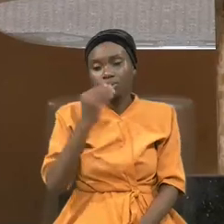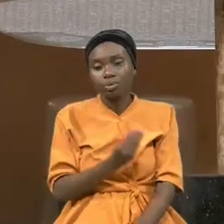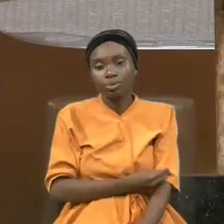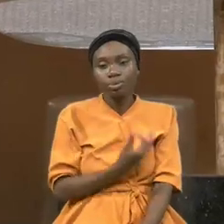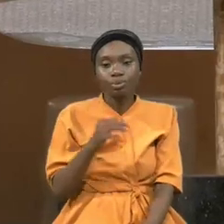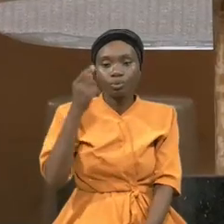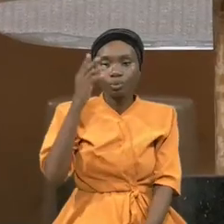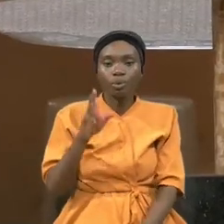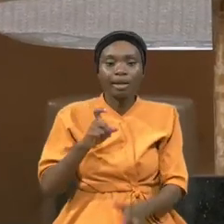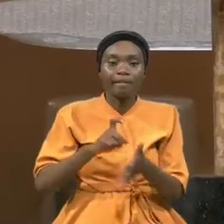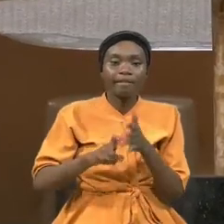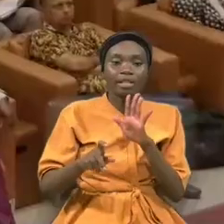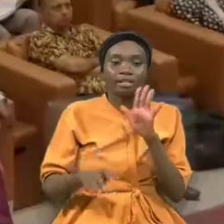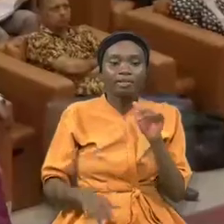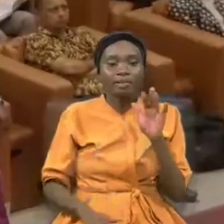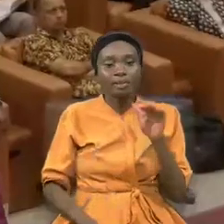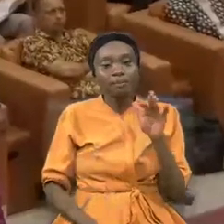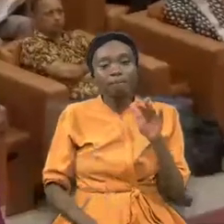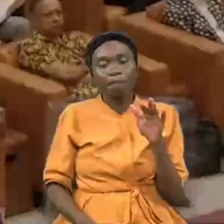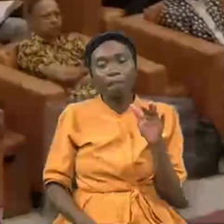Dieu. Verset 15.